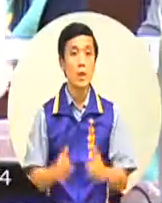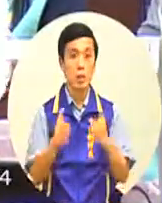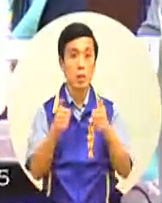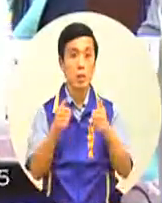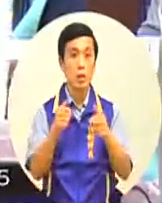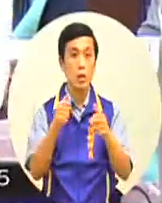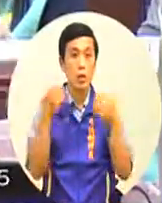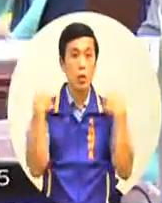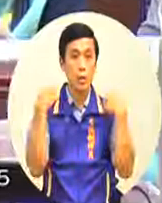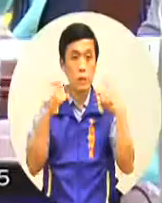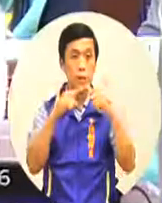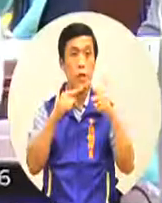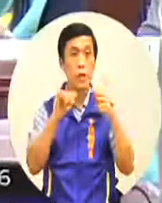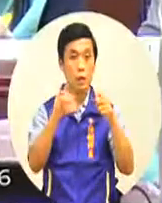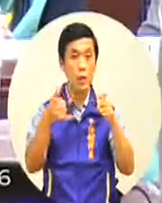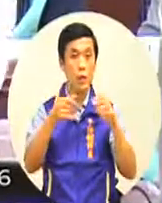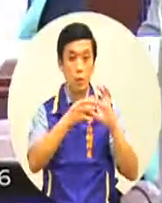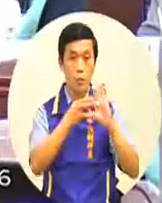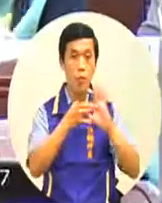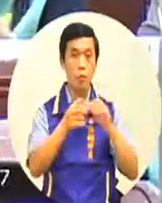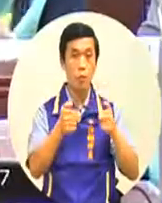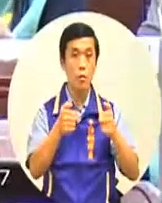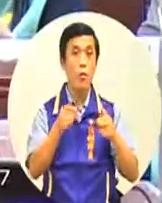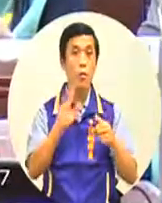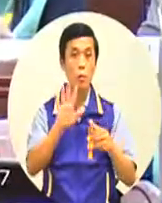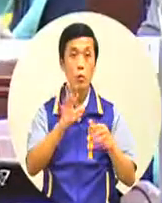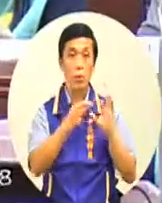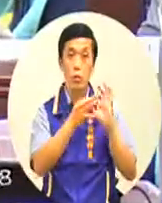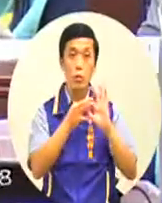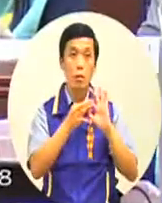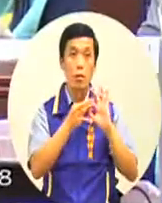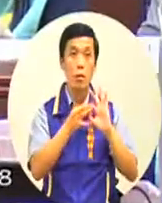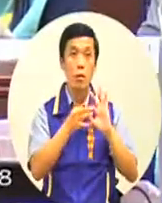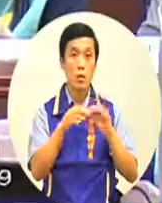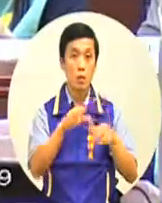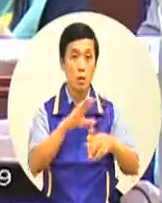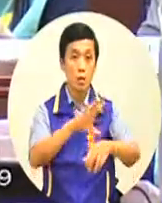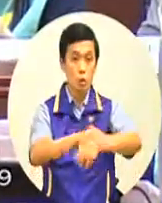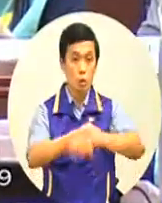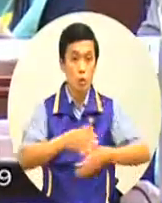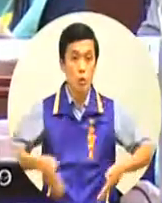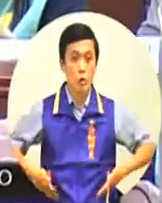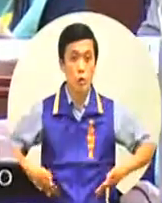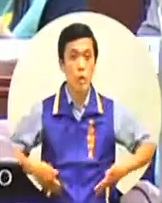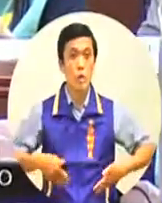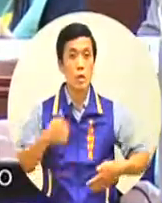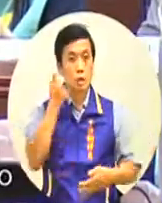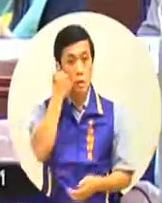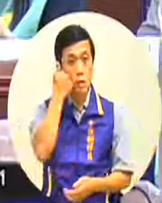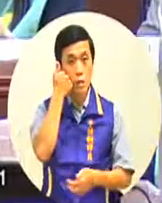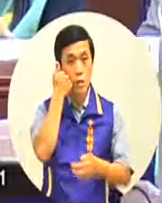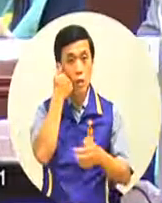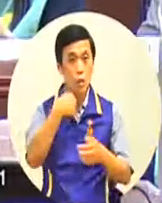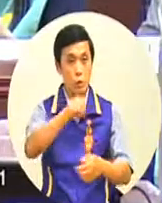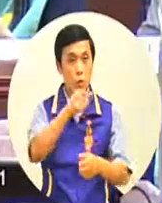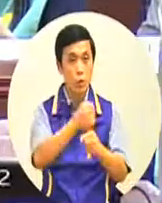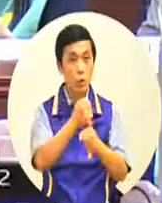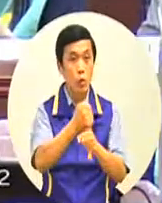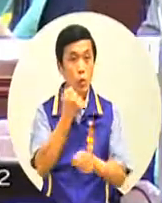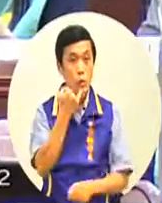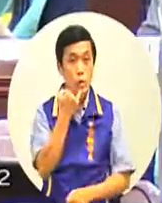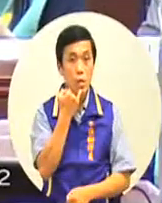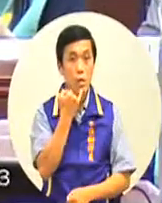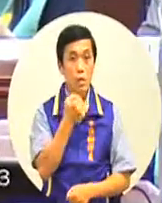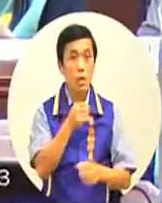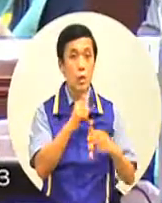谢谢召集人，谢谢议员的关心哈。我想相关的这些急救的有哪些人可以来执行这件事情？其实